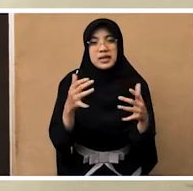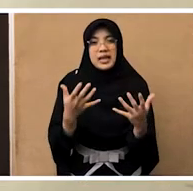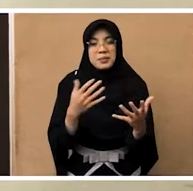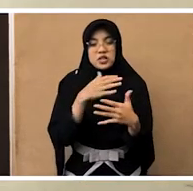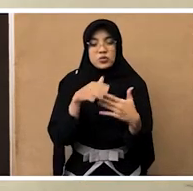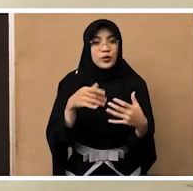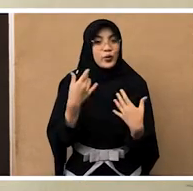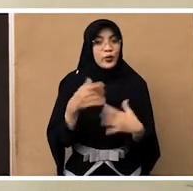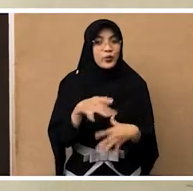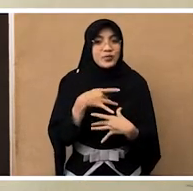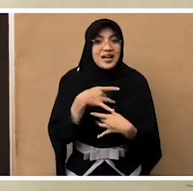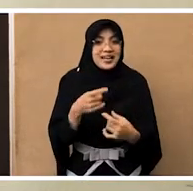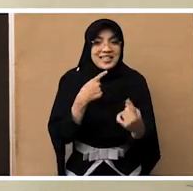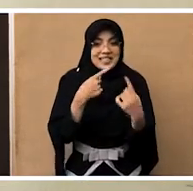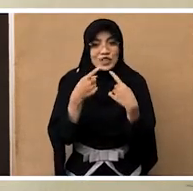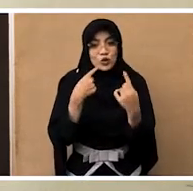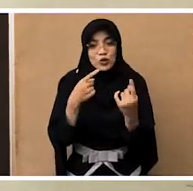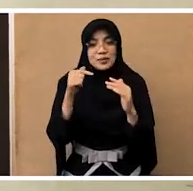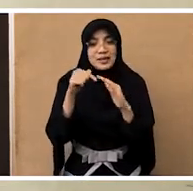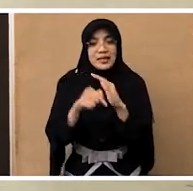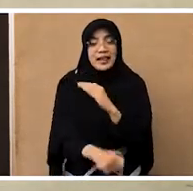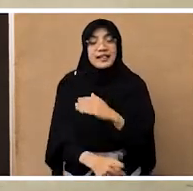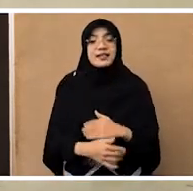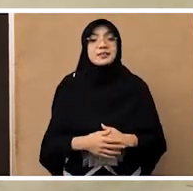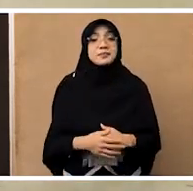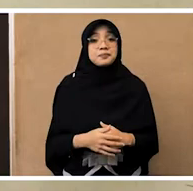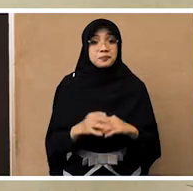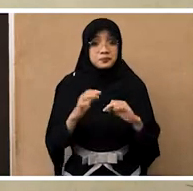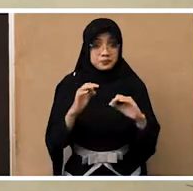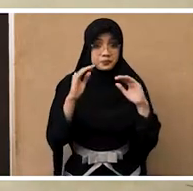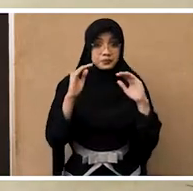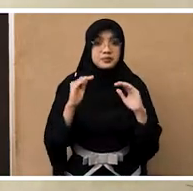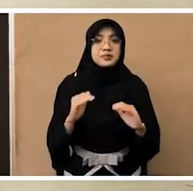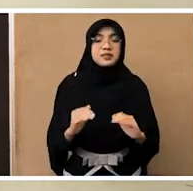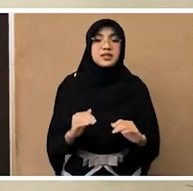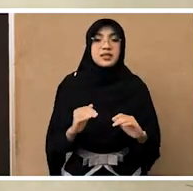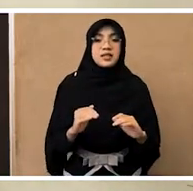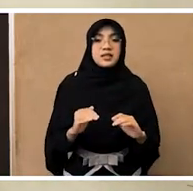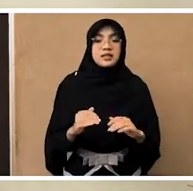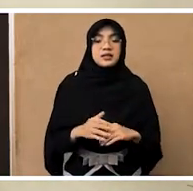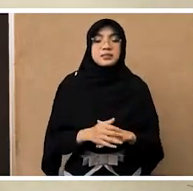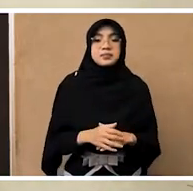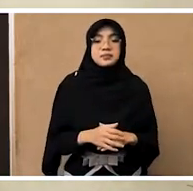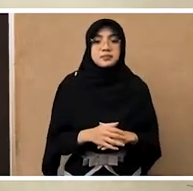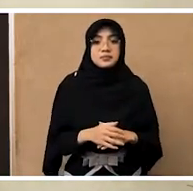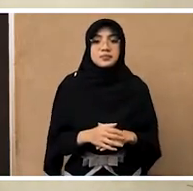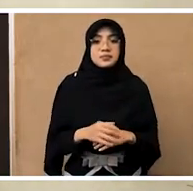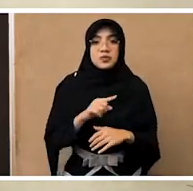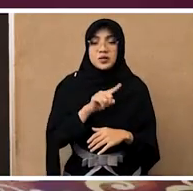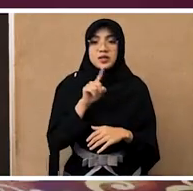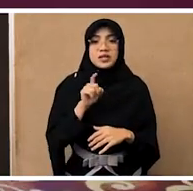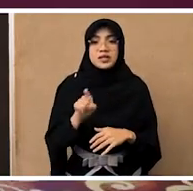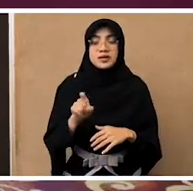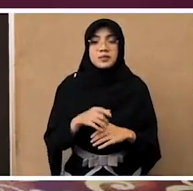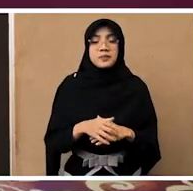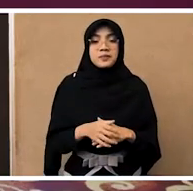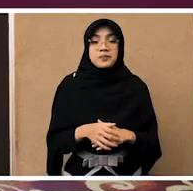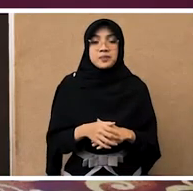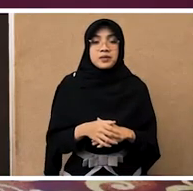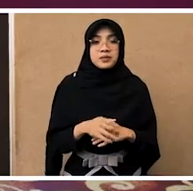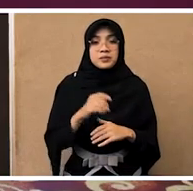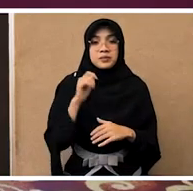itu kayaknya menarik untuk kita diskusikan juga lebih dalam baik sekarang ke Mbak Feli dulu ya